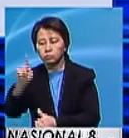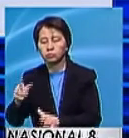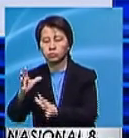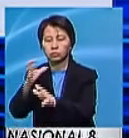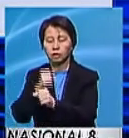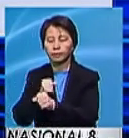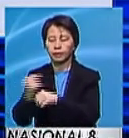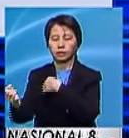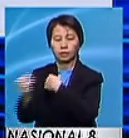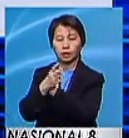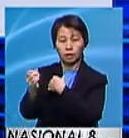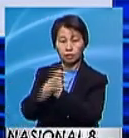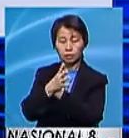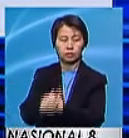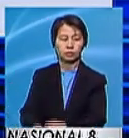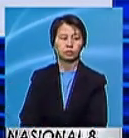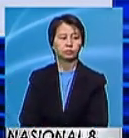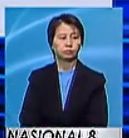mendapatkan nasihat.